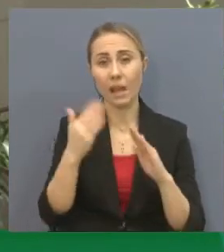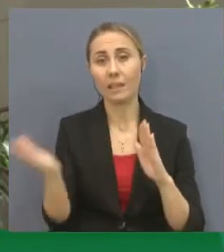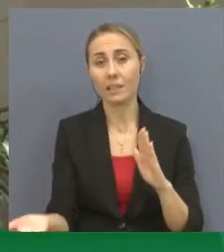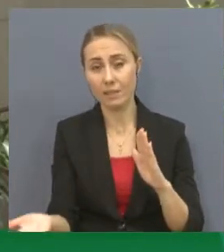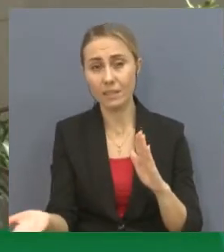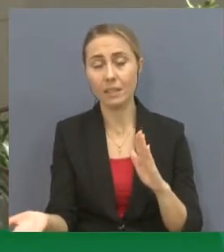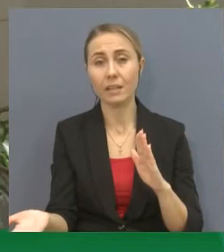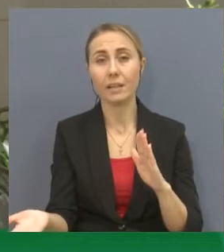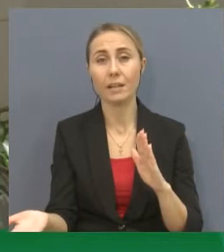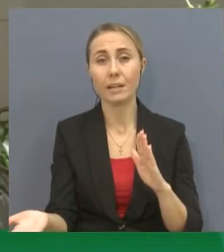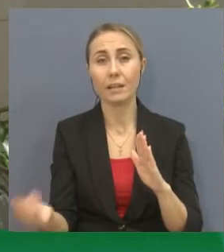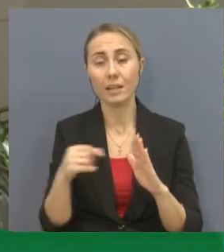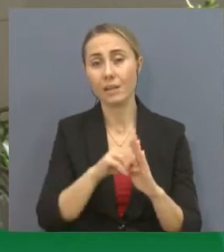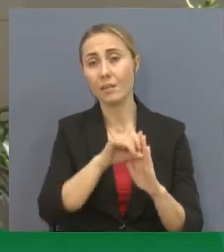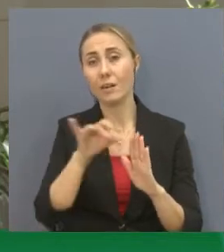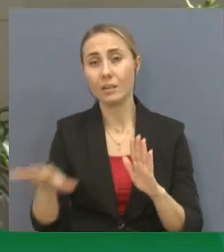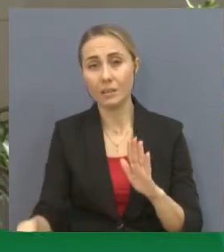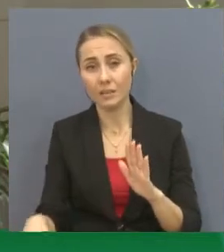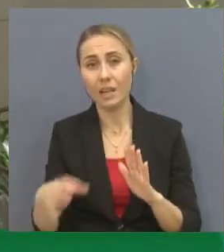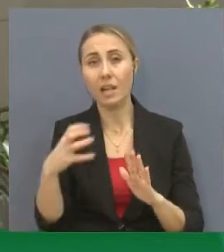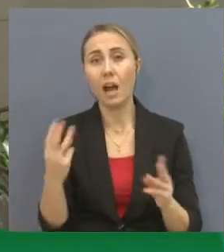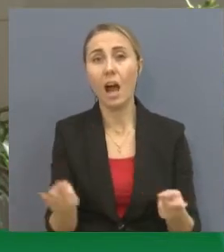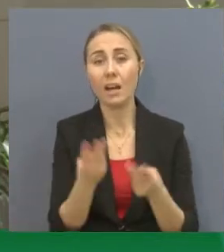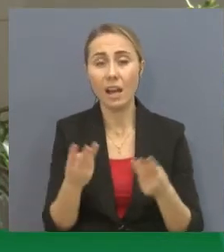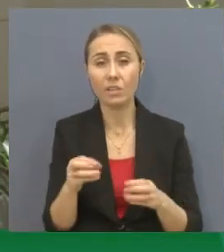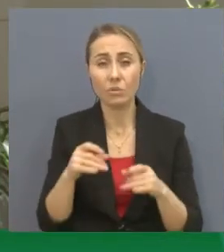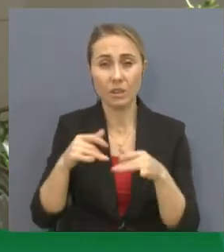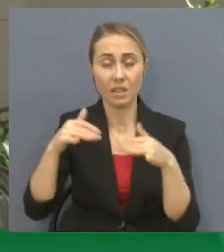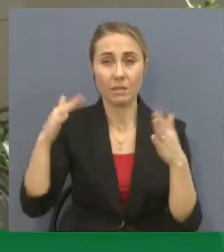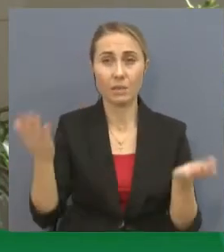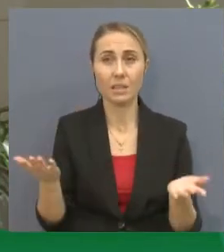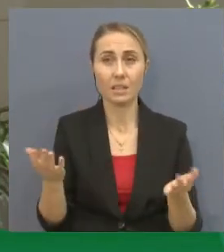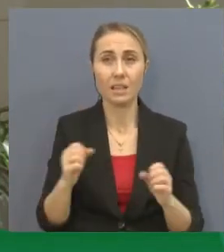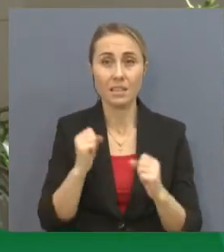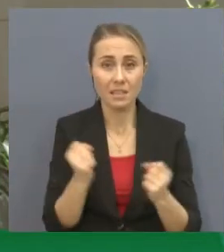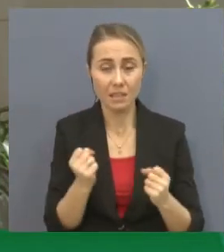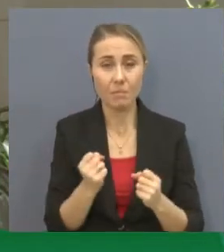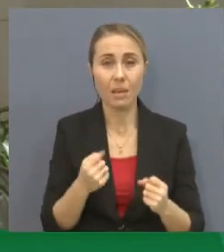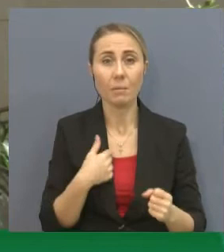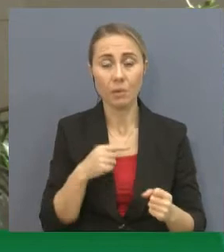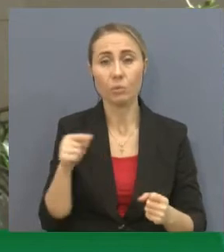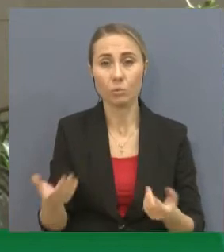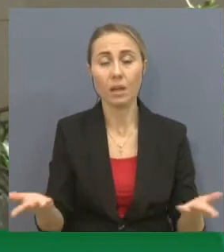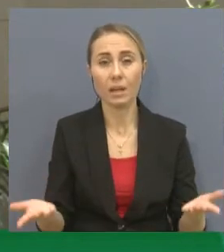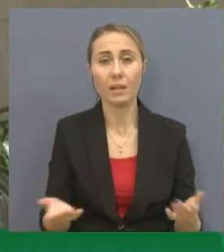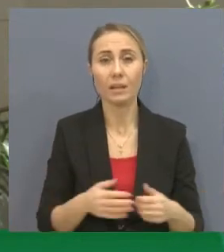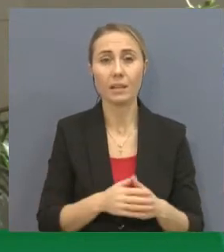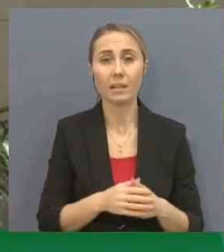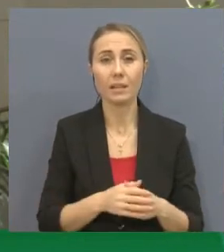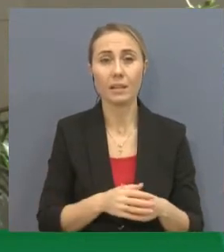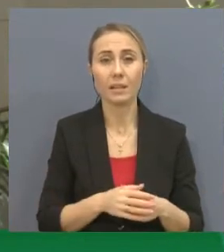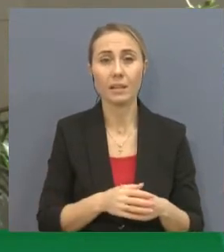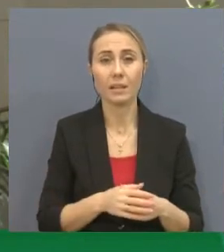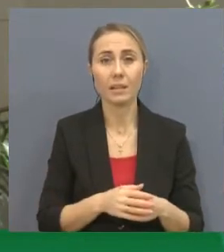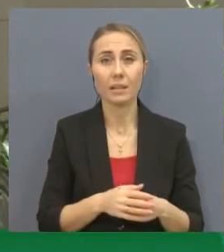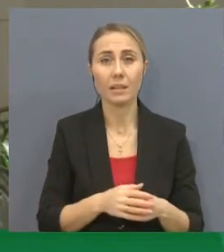шахта открывается они сваливают его же горячий вам дымит зима вроде бы и мы туда и полива мойки на провода